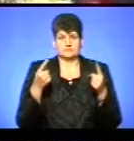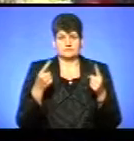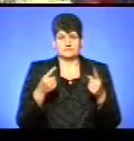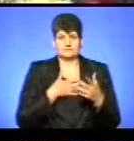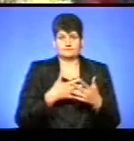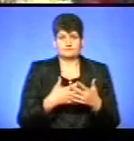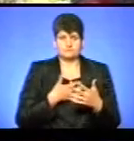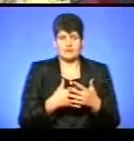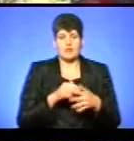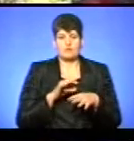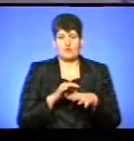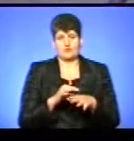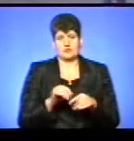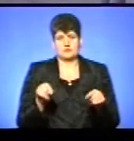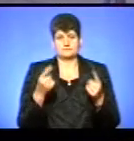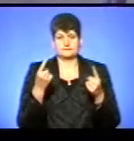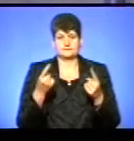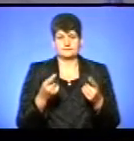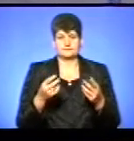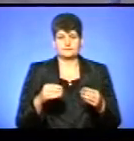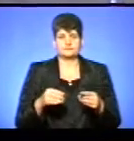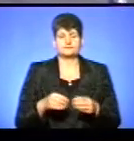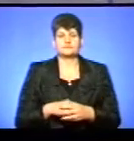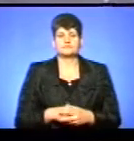проводили серцево-легеневу реанімацію.